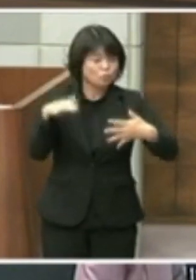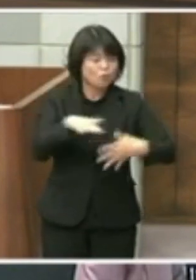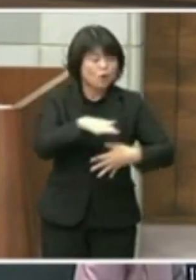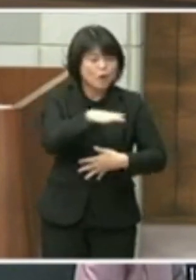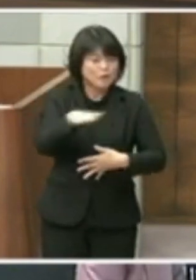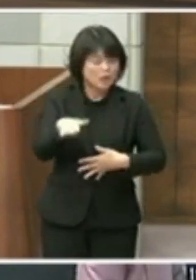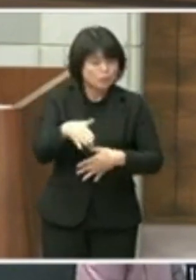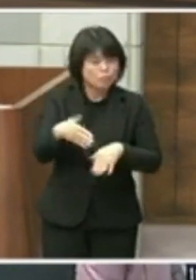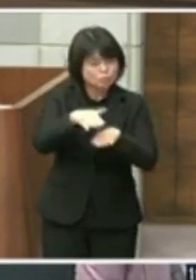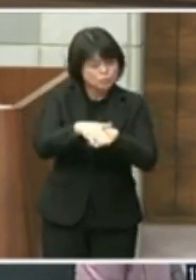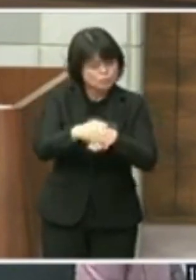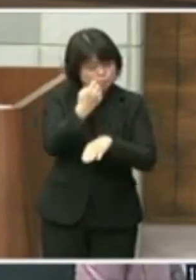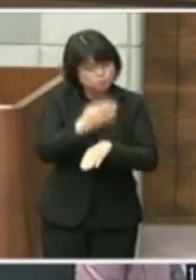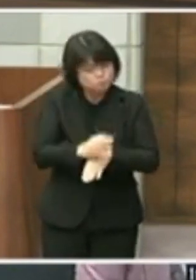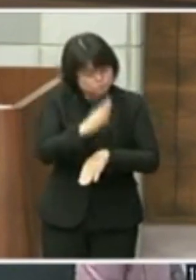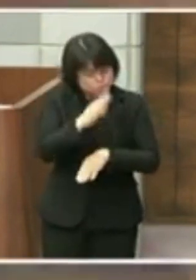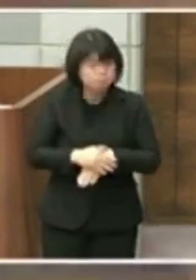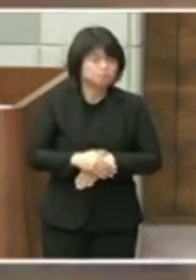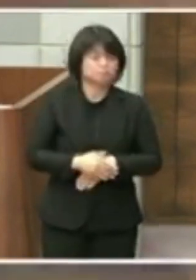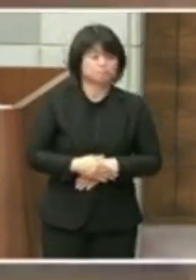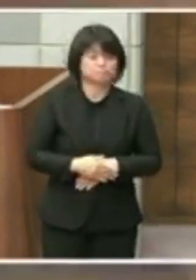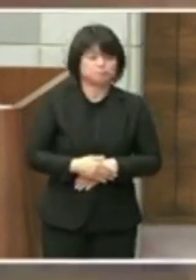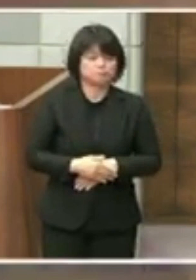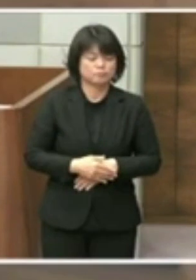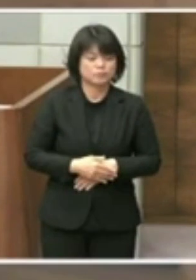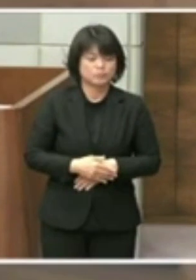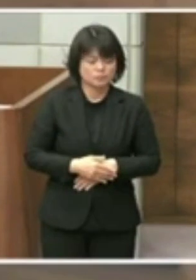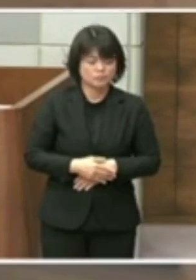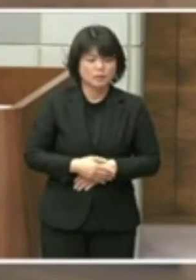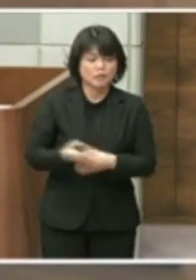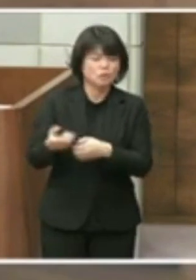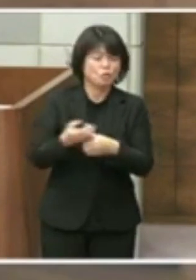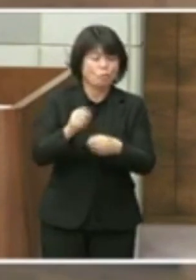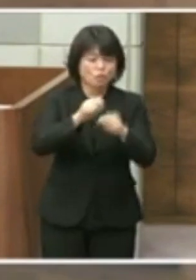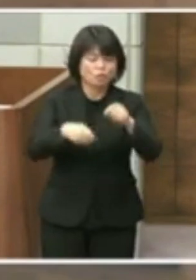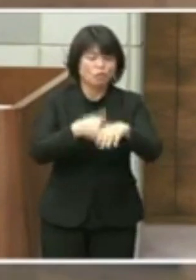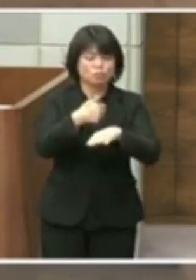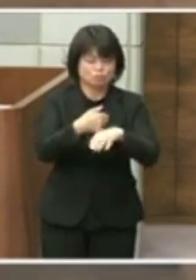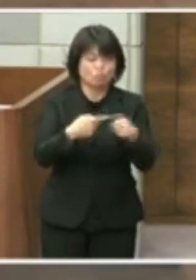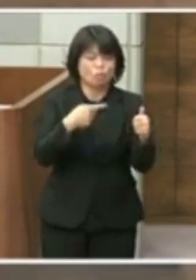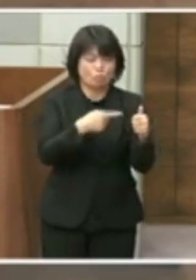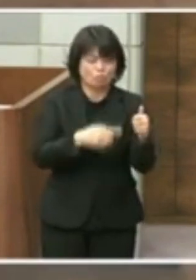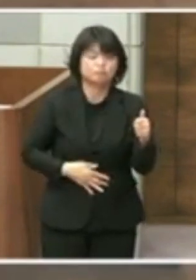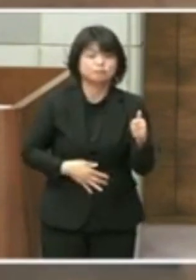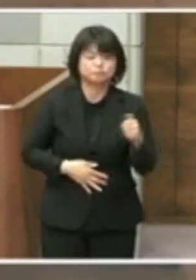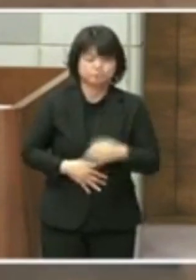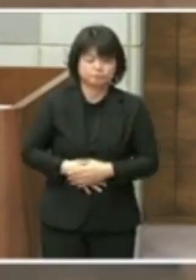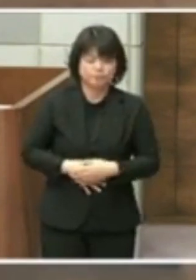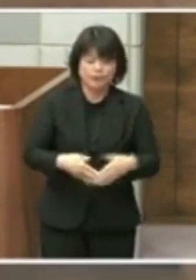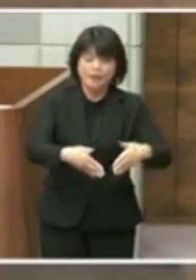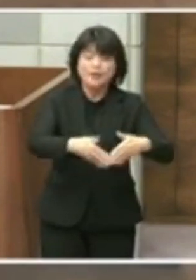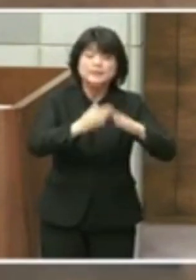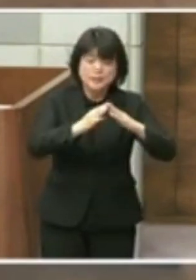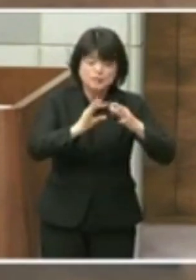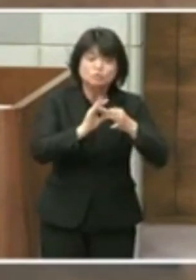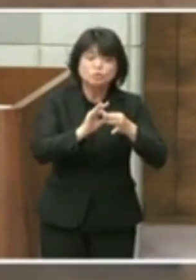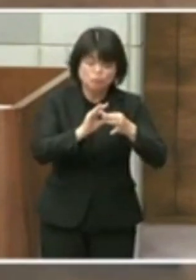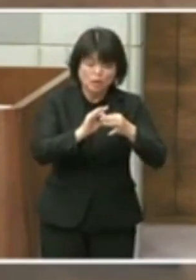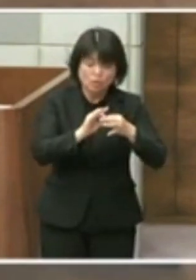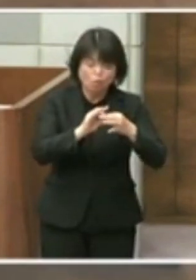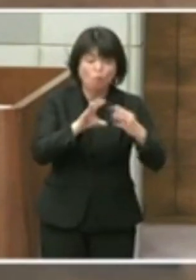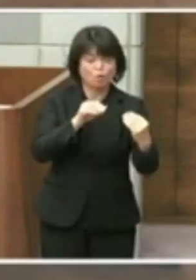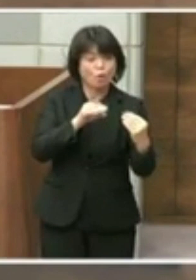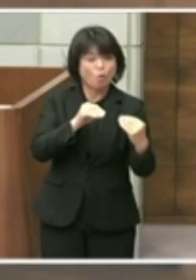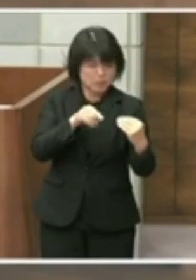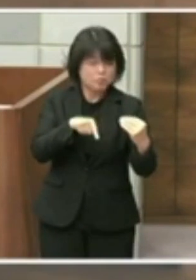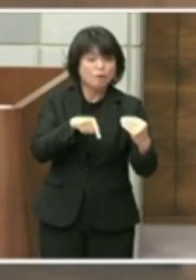りもお聞きします。 消防局長。 吉田消防局長。 はい、設置に関しましての協議ということになるん